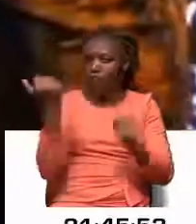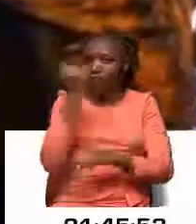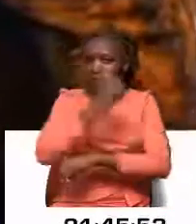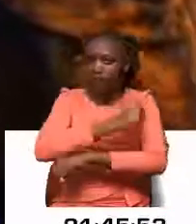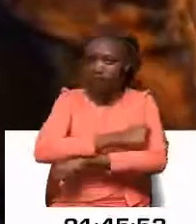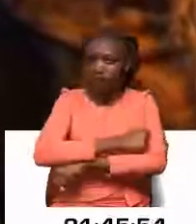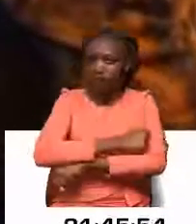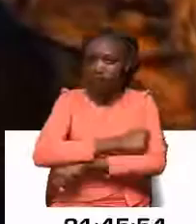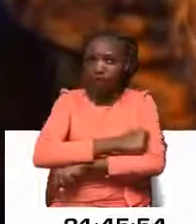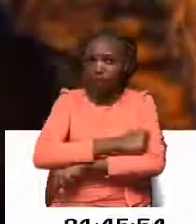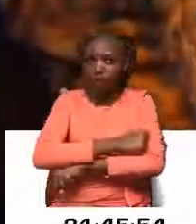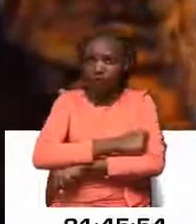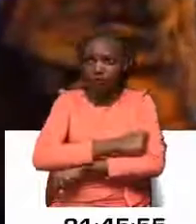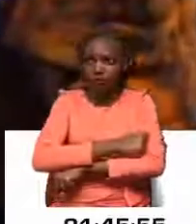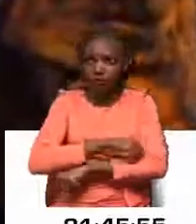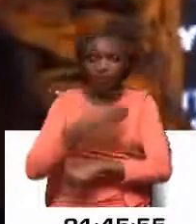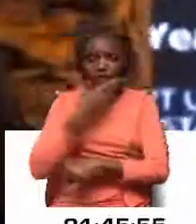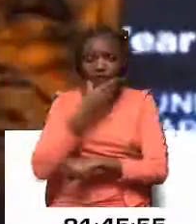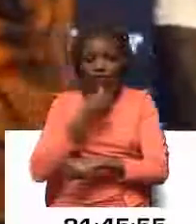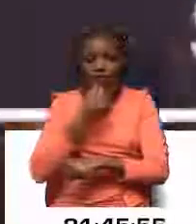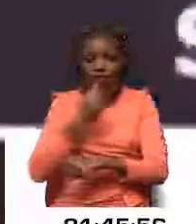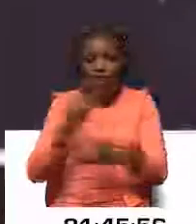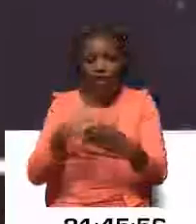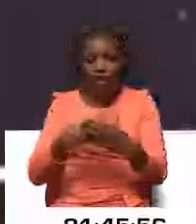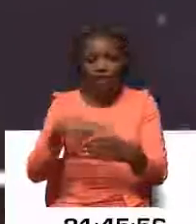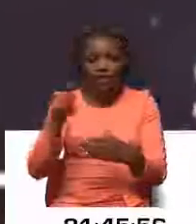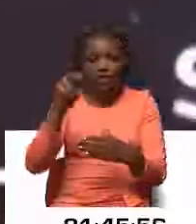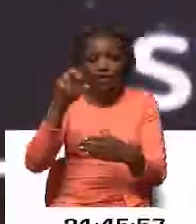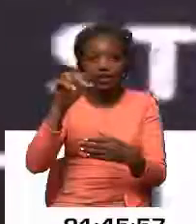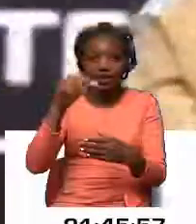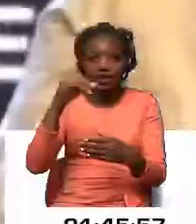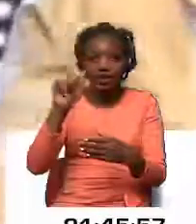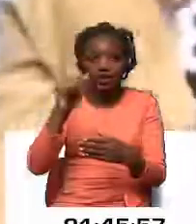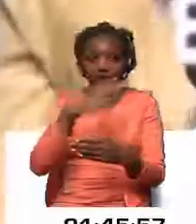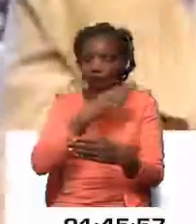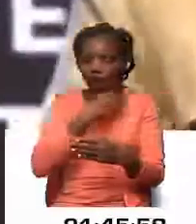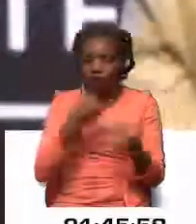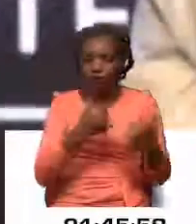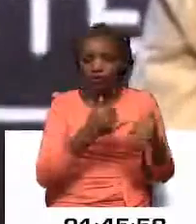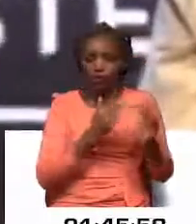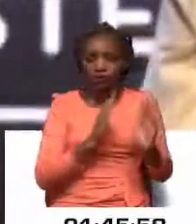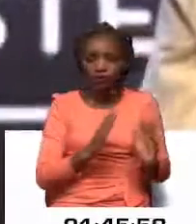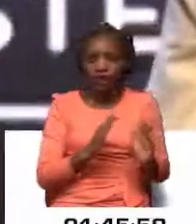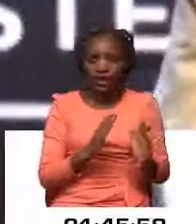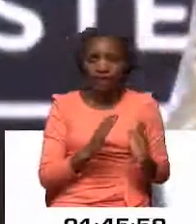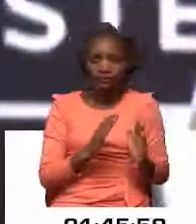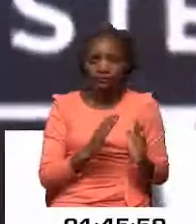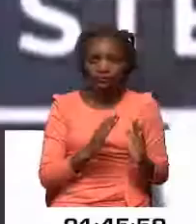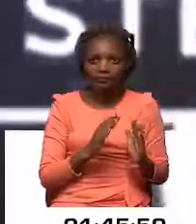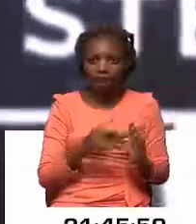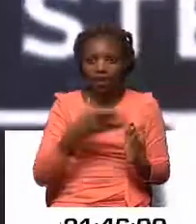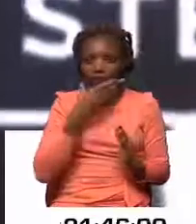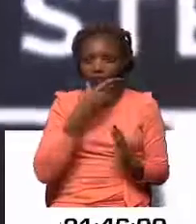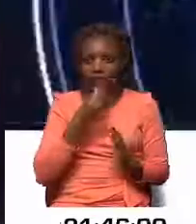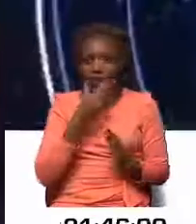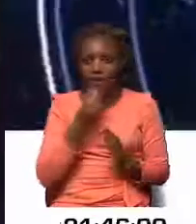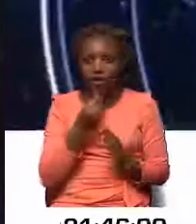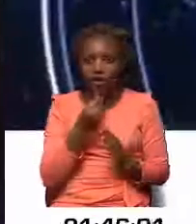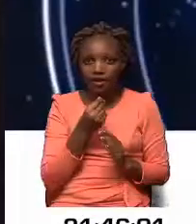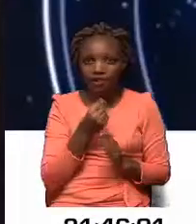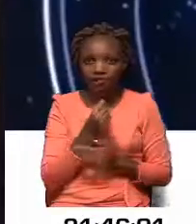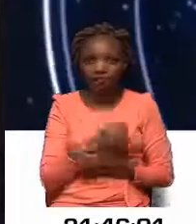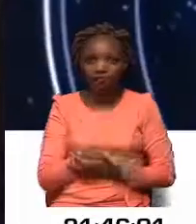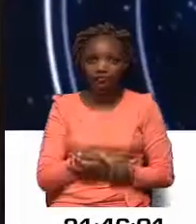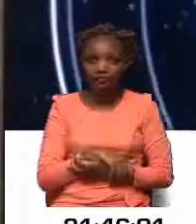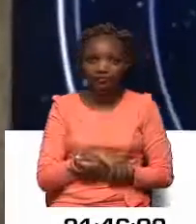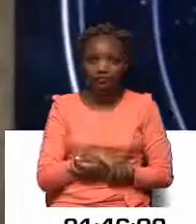timu bora kwa upande wa wanaume, naye Steven Ndegwa akiwa mwanamichezo bora wa kutegemewa katika upande wanaume. We